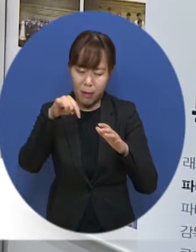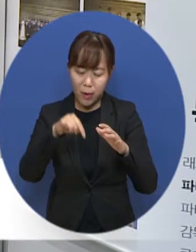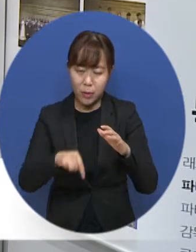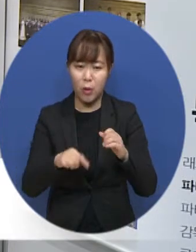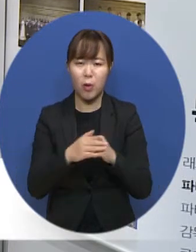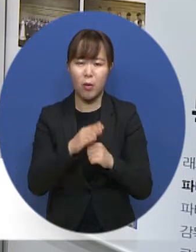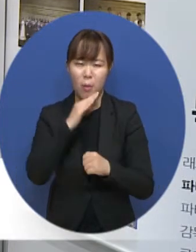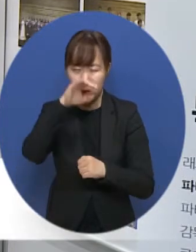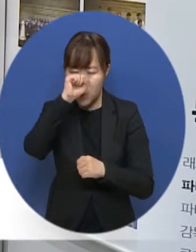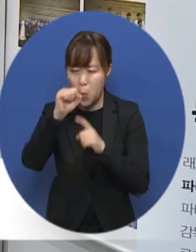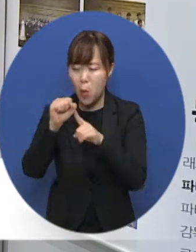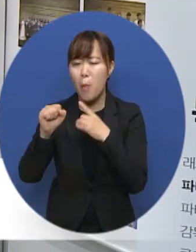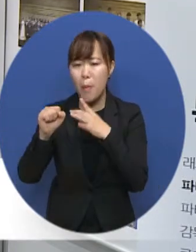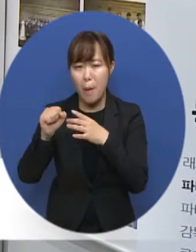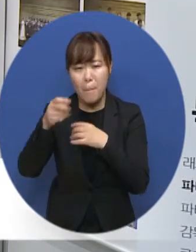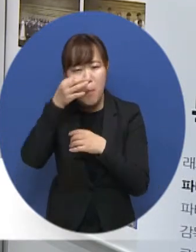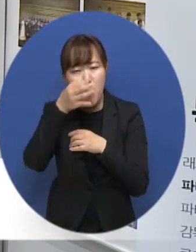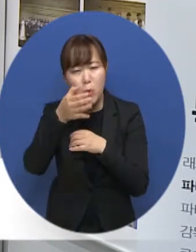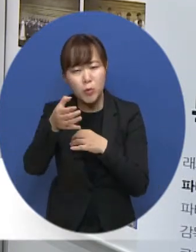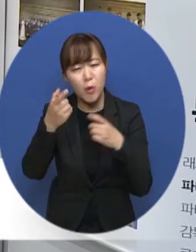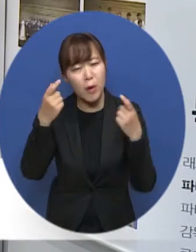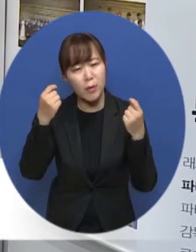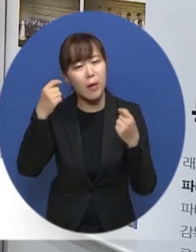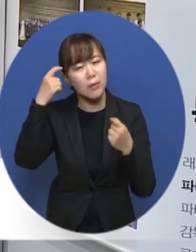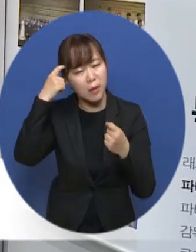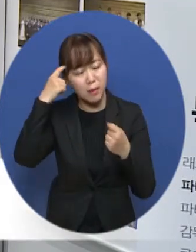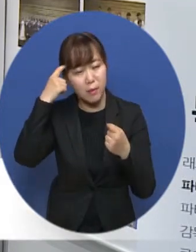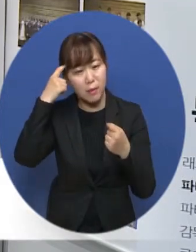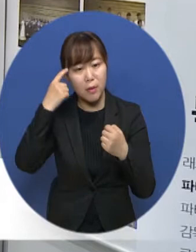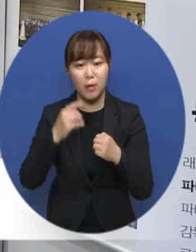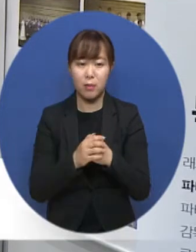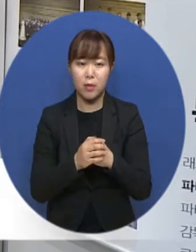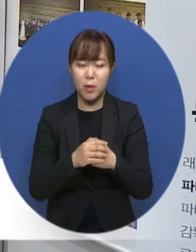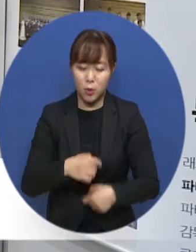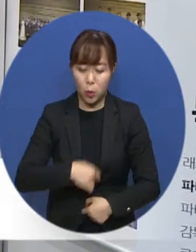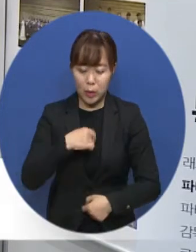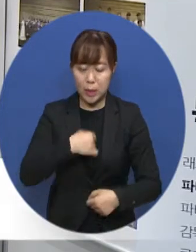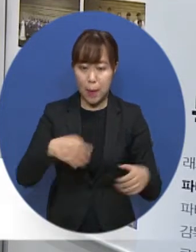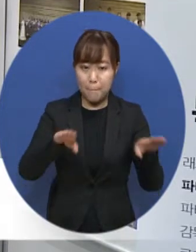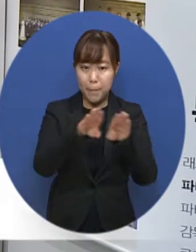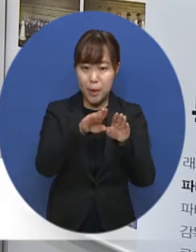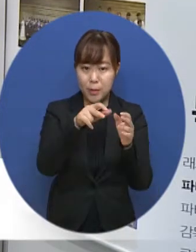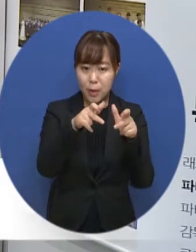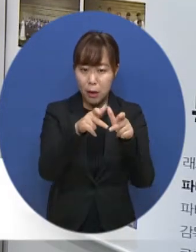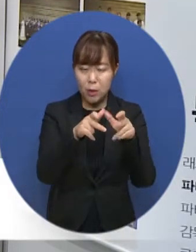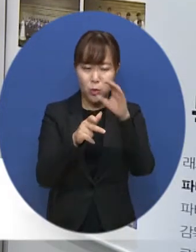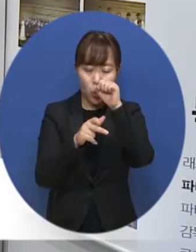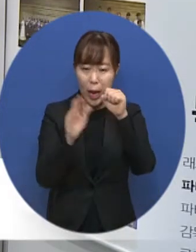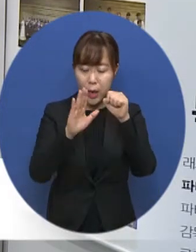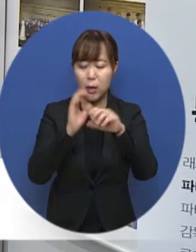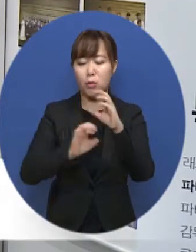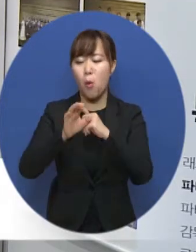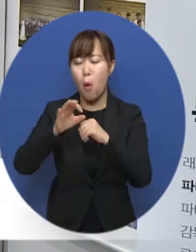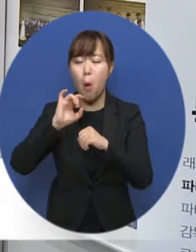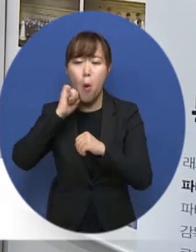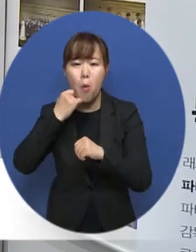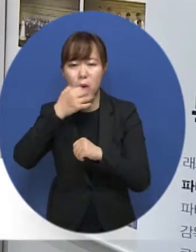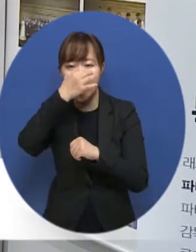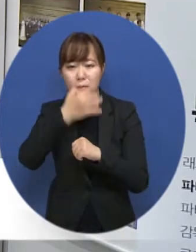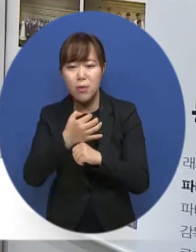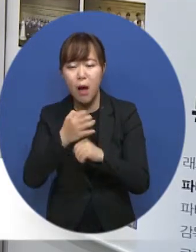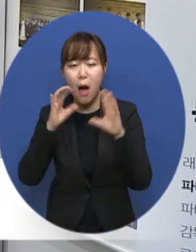좋은 쪽만 보이지 않아 이런 생각을 갖고 있어요 아까 살상 작도 성장 애니 그 좋은 쪽 보단 벌수 있는 아이들도 많은데